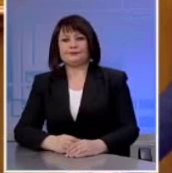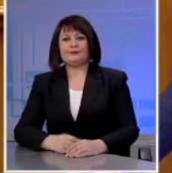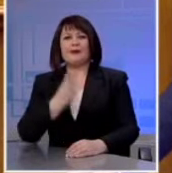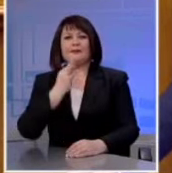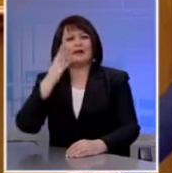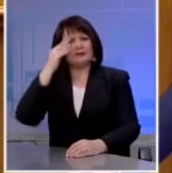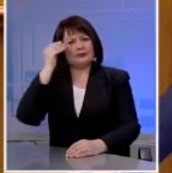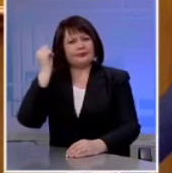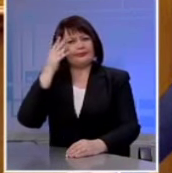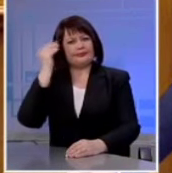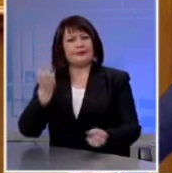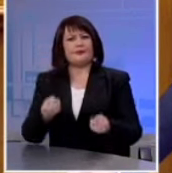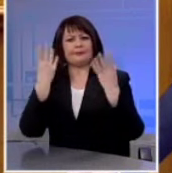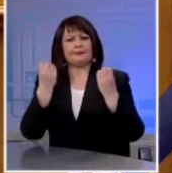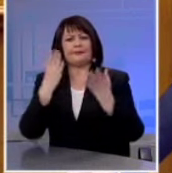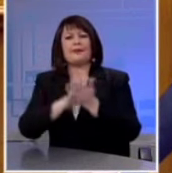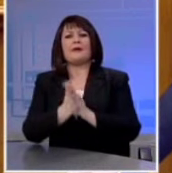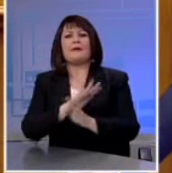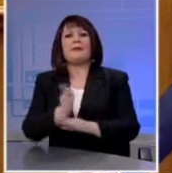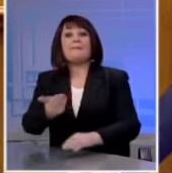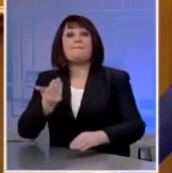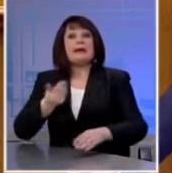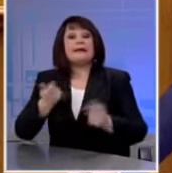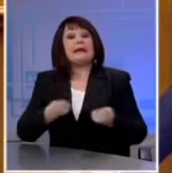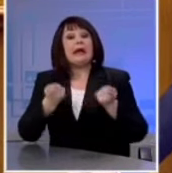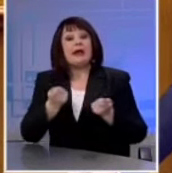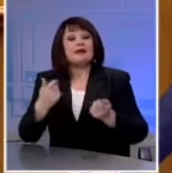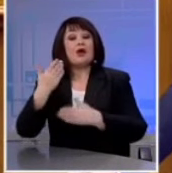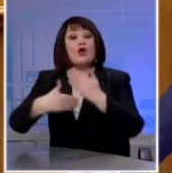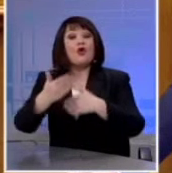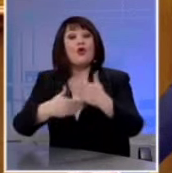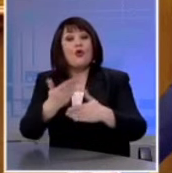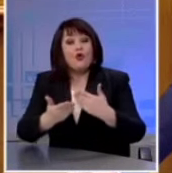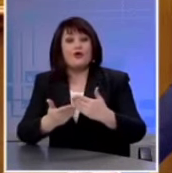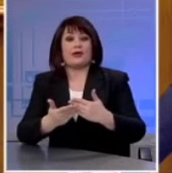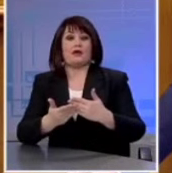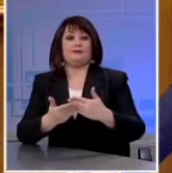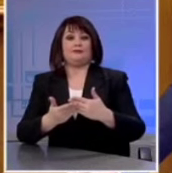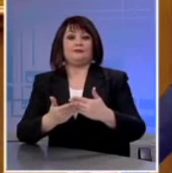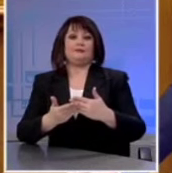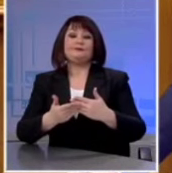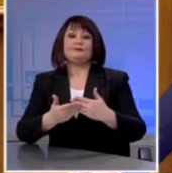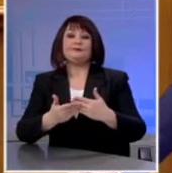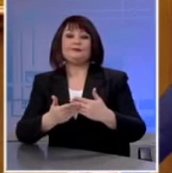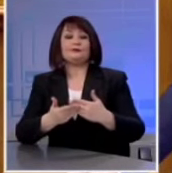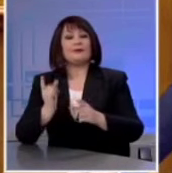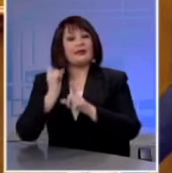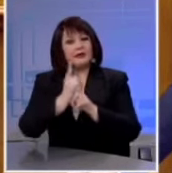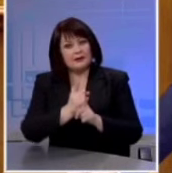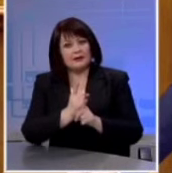λύθη τα έργα και οι μέρες σας. Τα έργα και οι μέρες